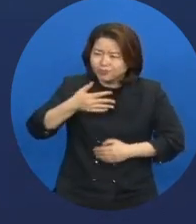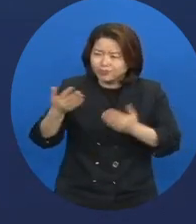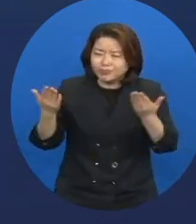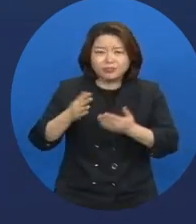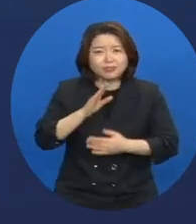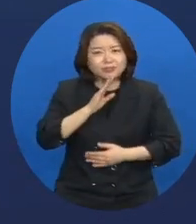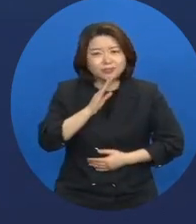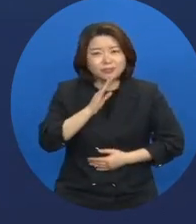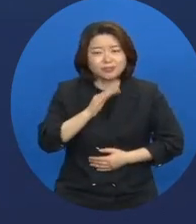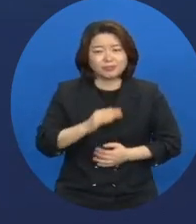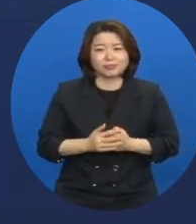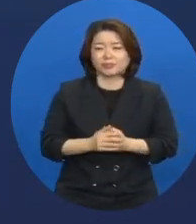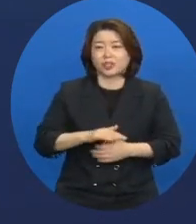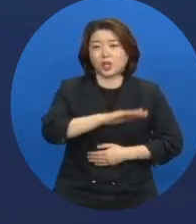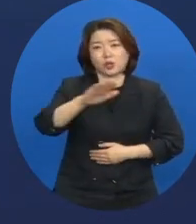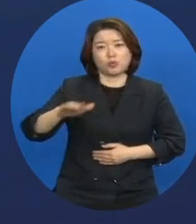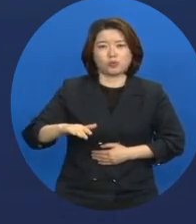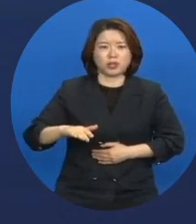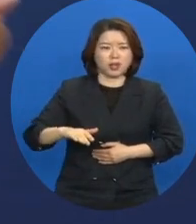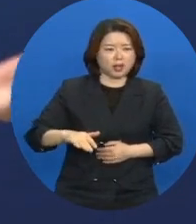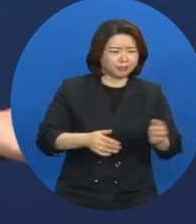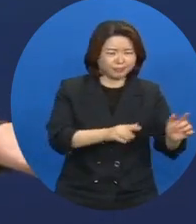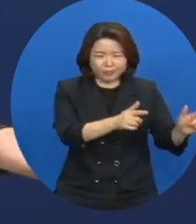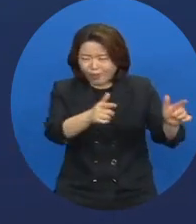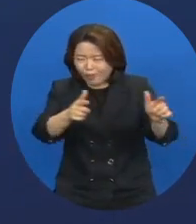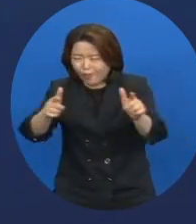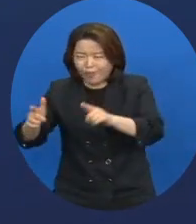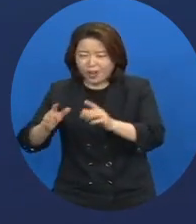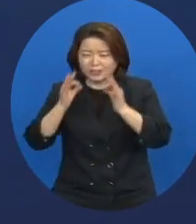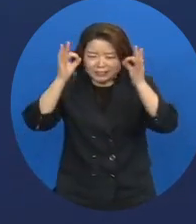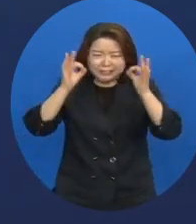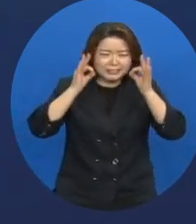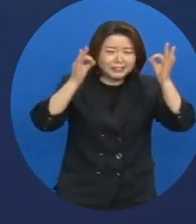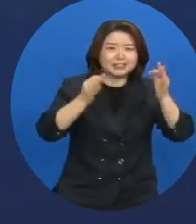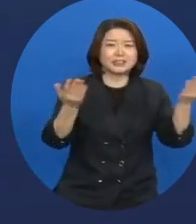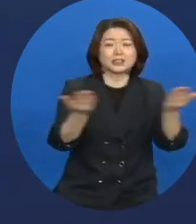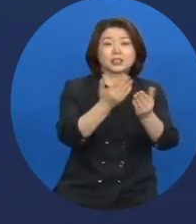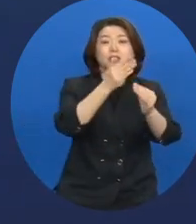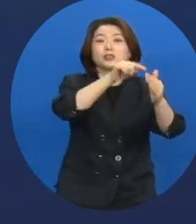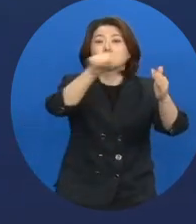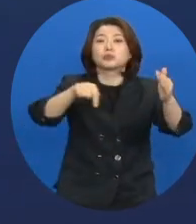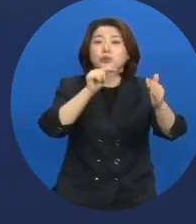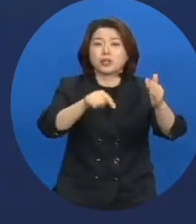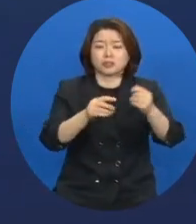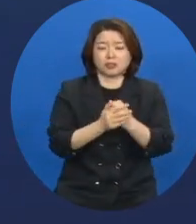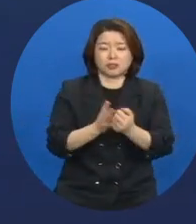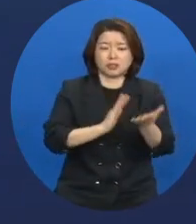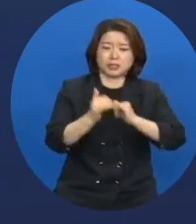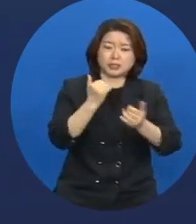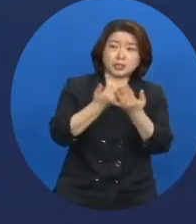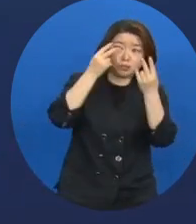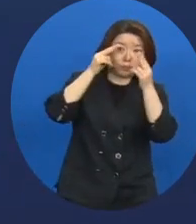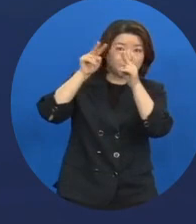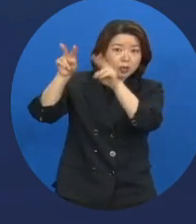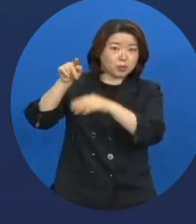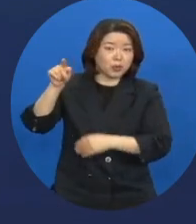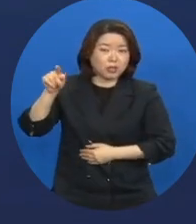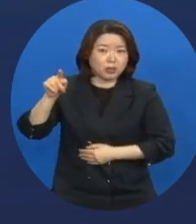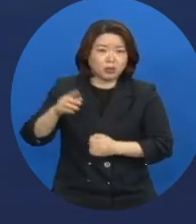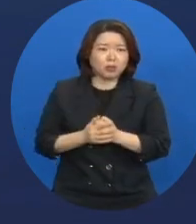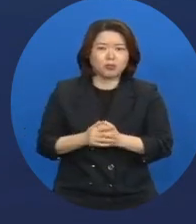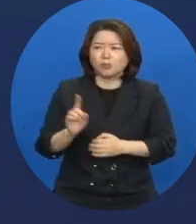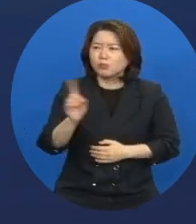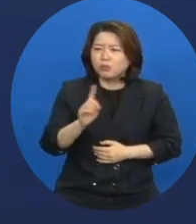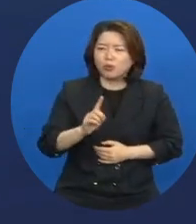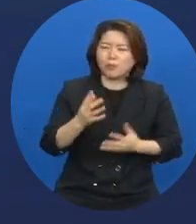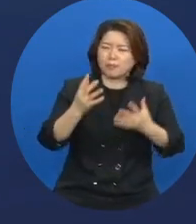일입니까? 우리가 하는 수많은 노력해서 애쓰는 일들 중에 예수님 바라보는 것이 도대체